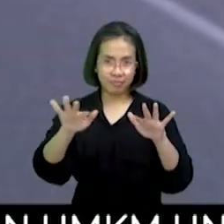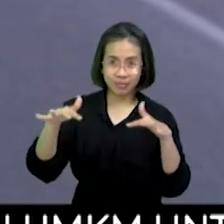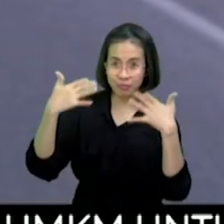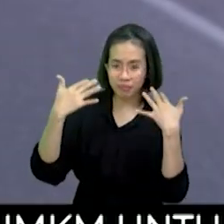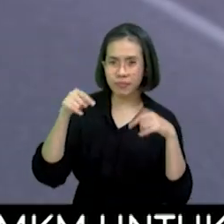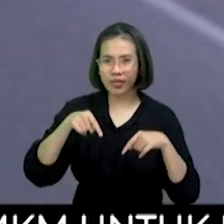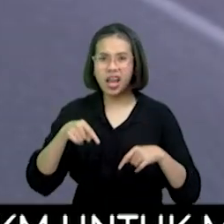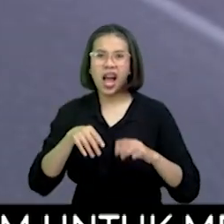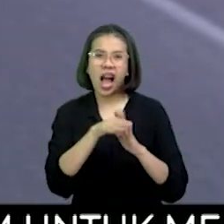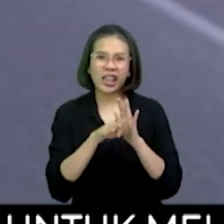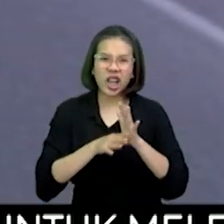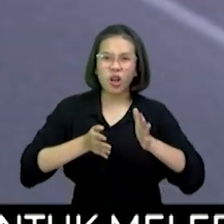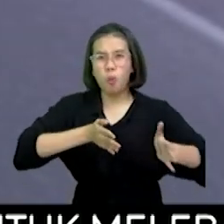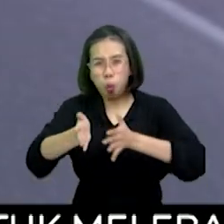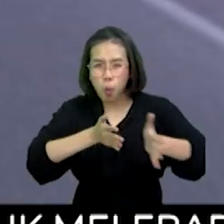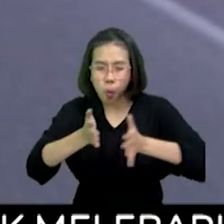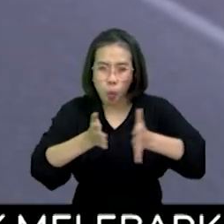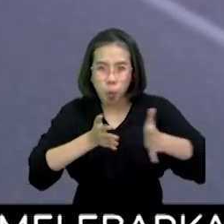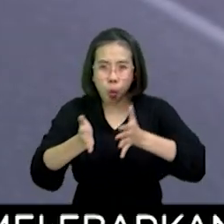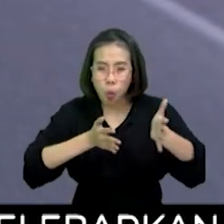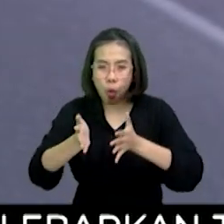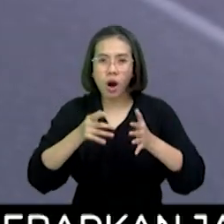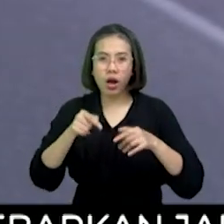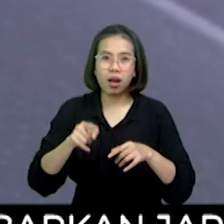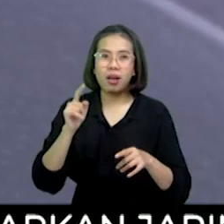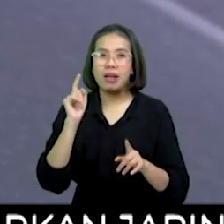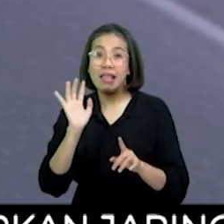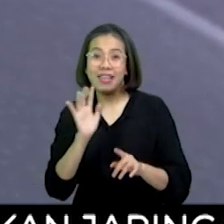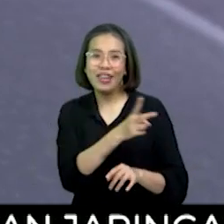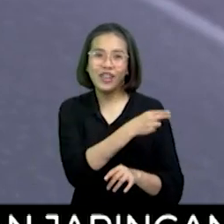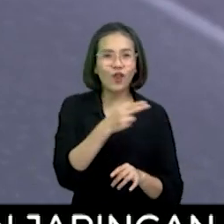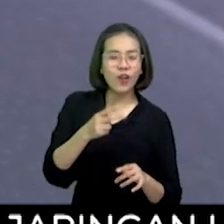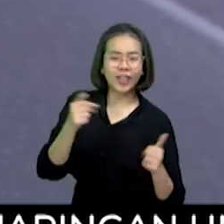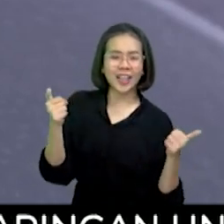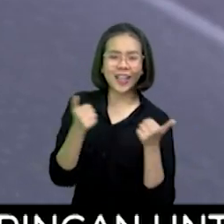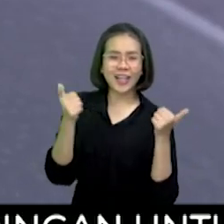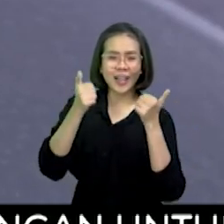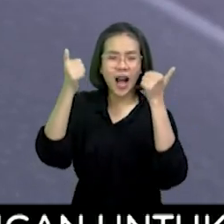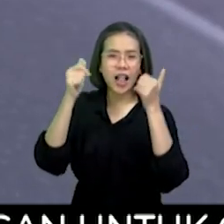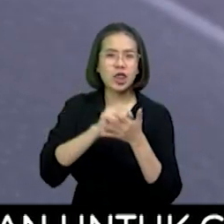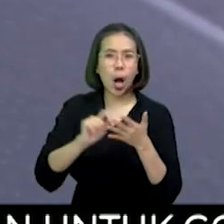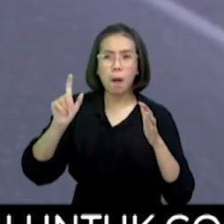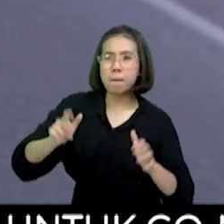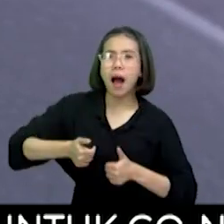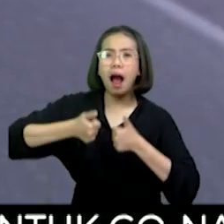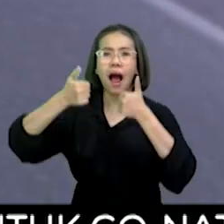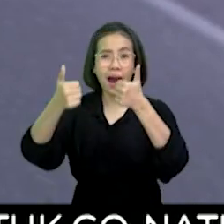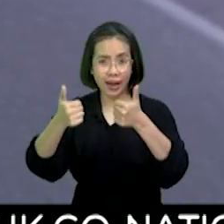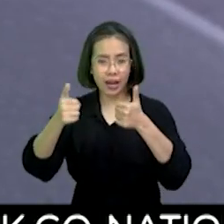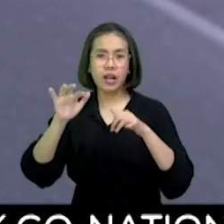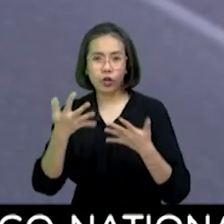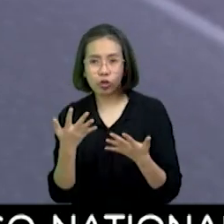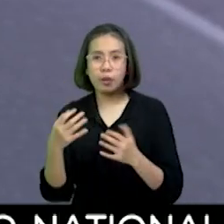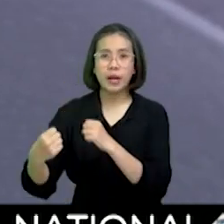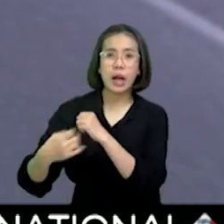sejumlah balapan berskala global selain berpotensi mendatangkan nama baik bagi Indonesia, juga memiliki potensi ekonomi